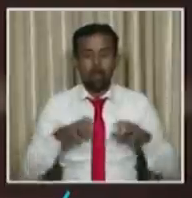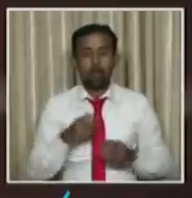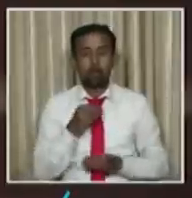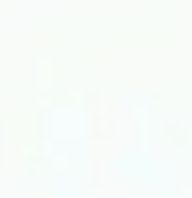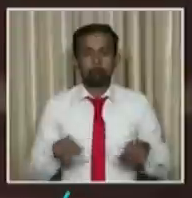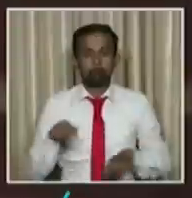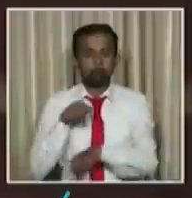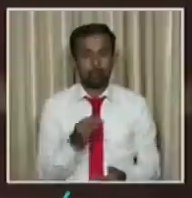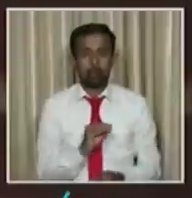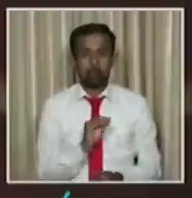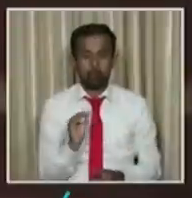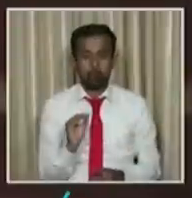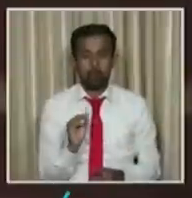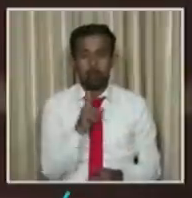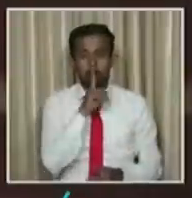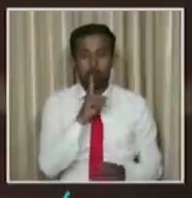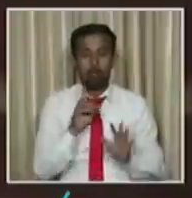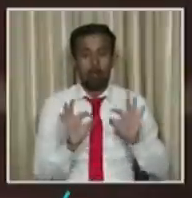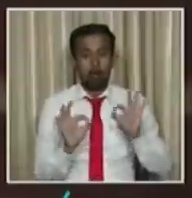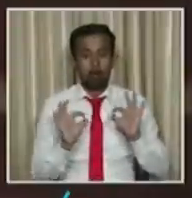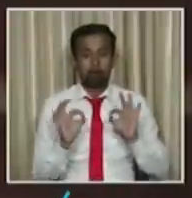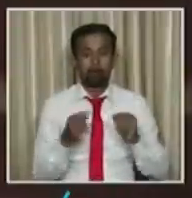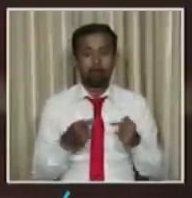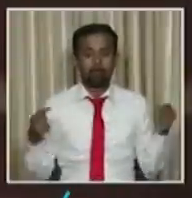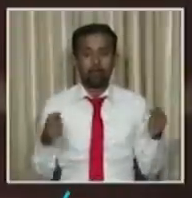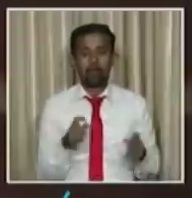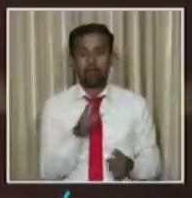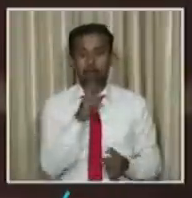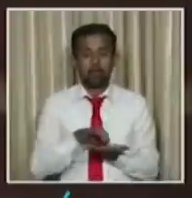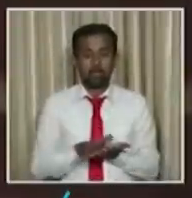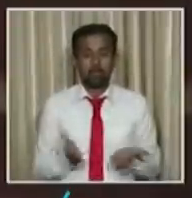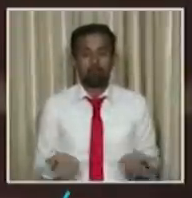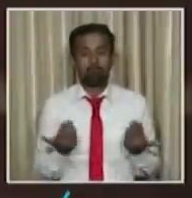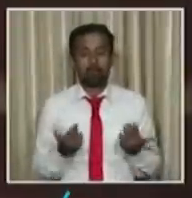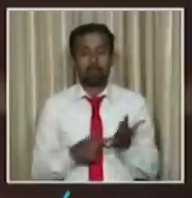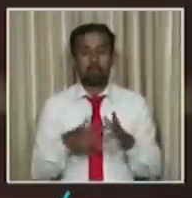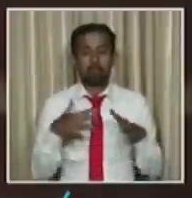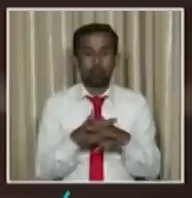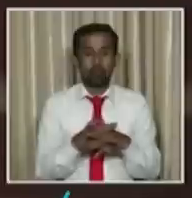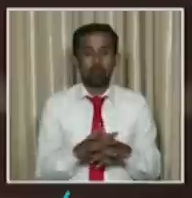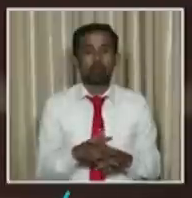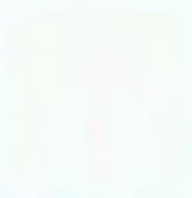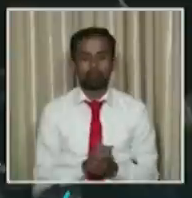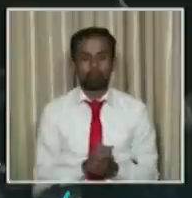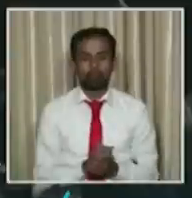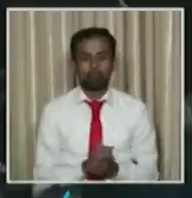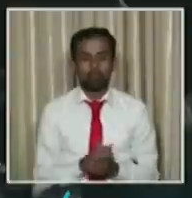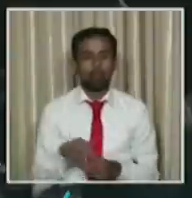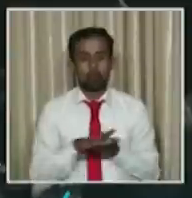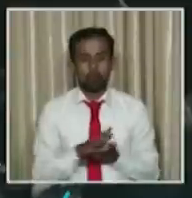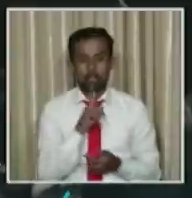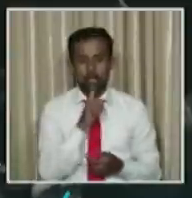මේ වෙනකොට බෑන්ක්‍රොප්. මේ රක්ෂණ ආයතනයේ රෙහිව නඩු තීන්දුව ක්‍රියාත්මක කිරීමේ නීතිමය හැකියාව තිබෙන්නේ සිංගප්පූරේ. අපූර්වයි.